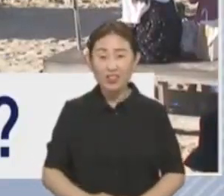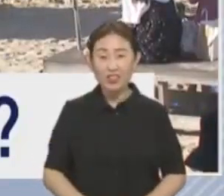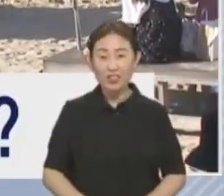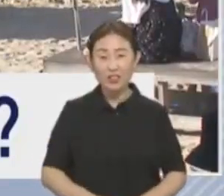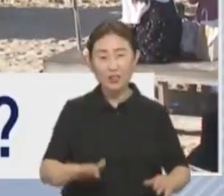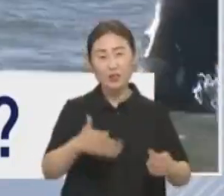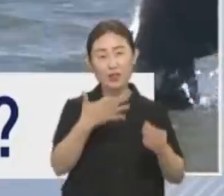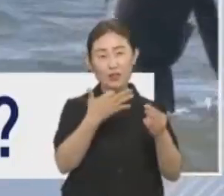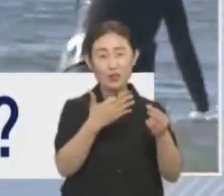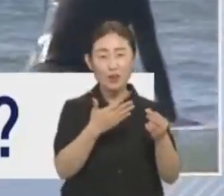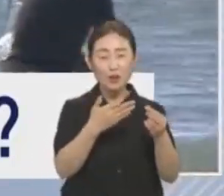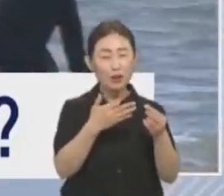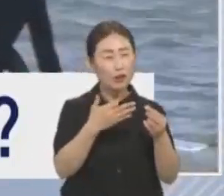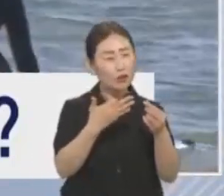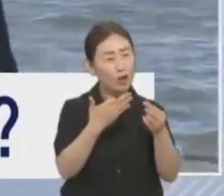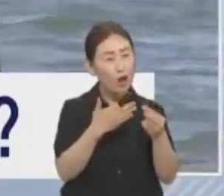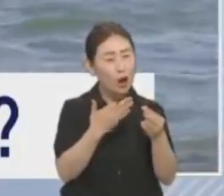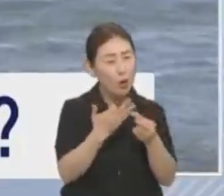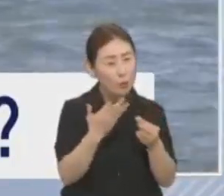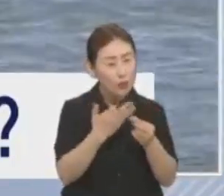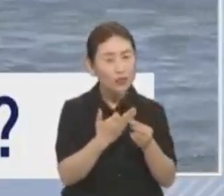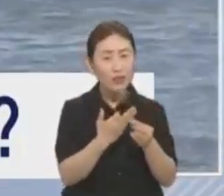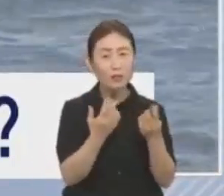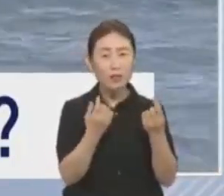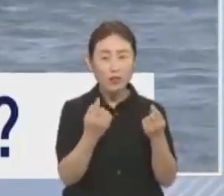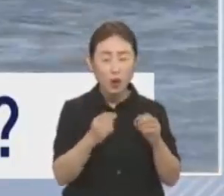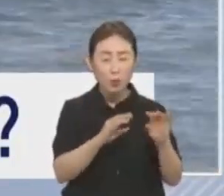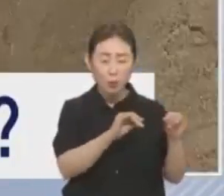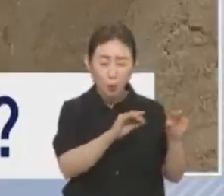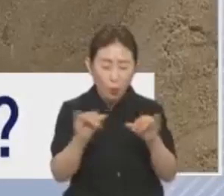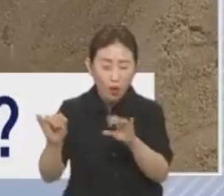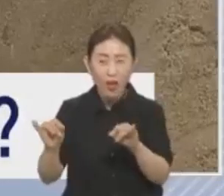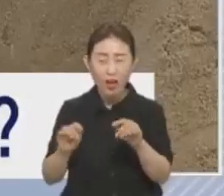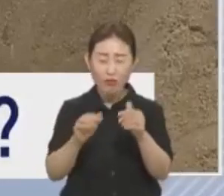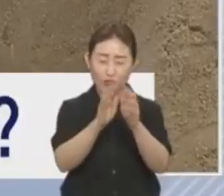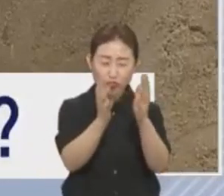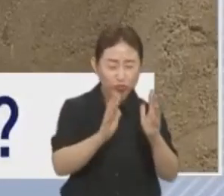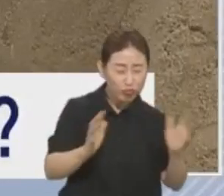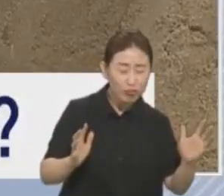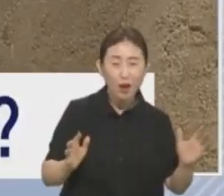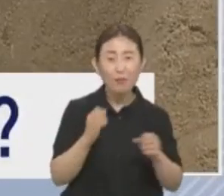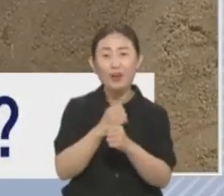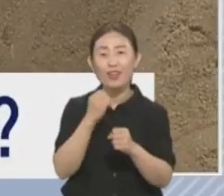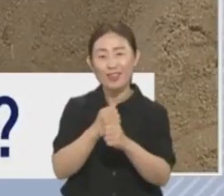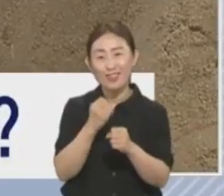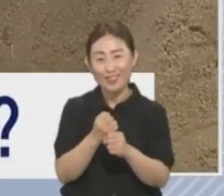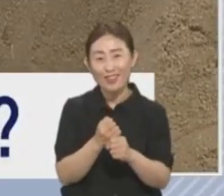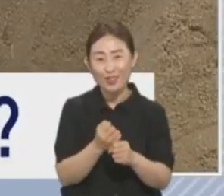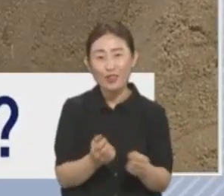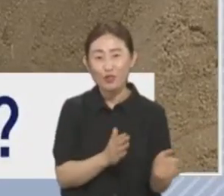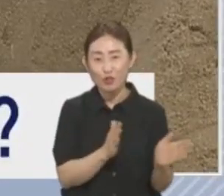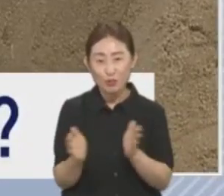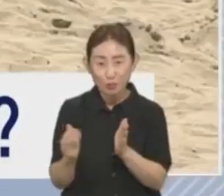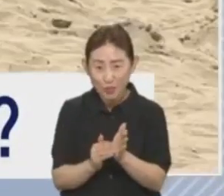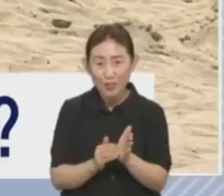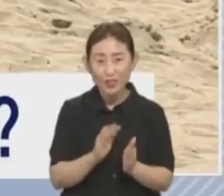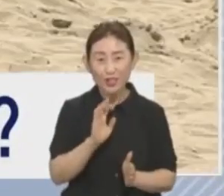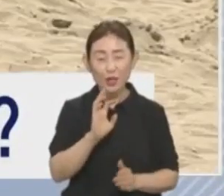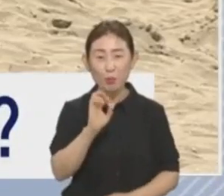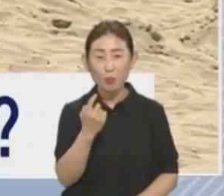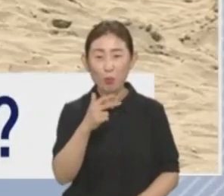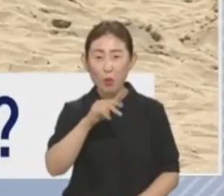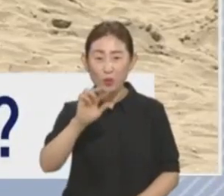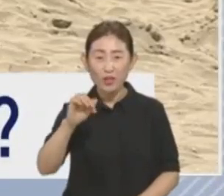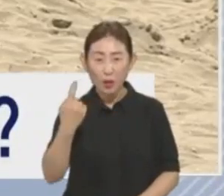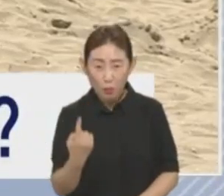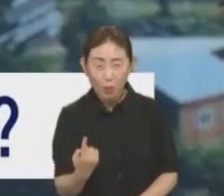19번째 맞이하는 모래조각 페스티벌을 지금 준비하고 있고요. 그 이외에 뭐 몽산포